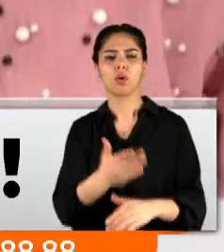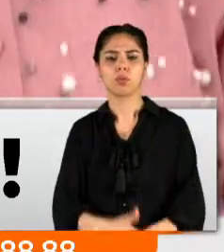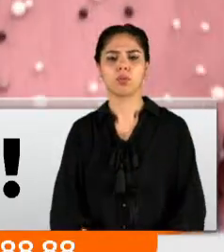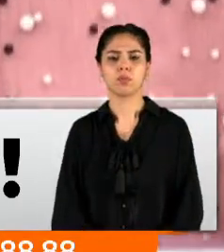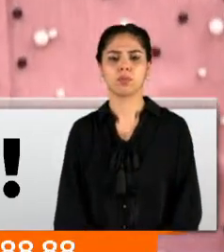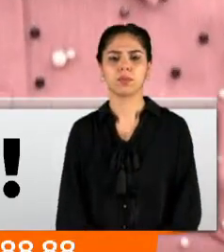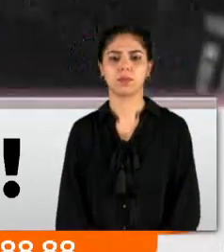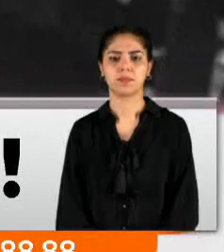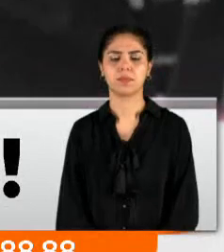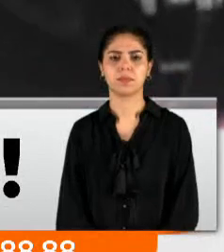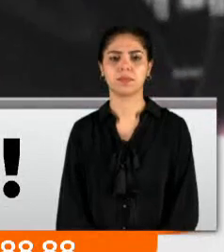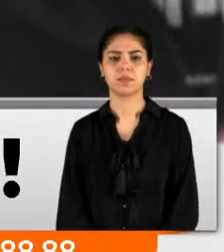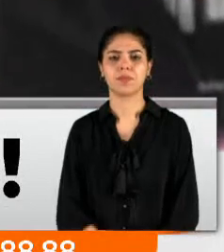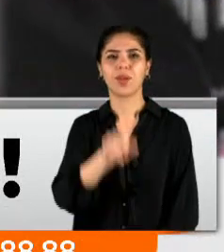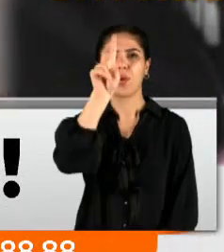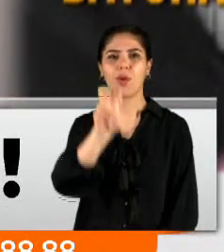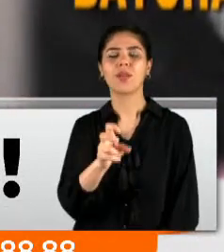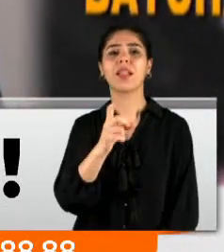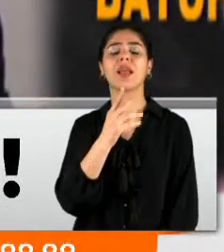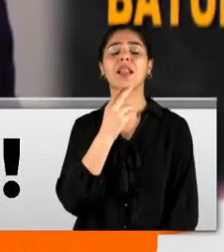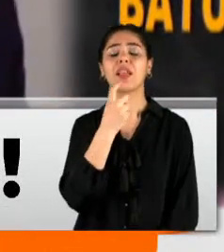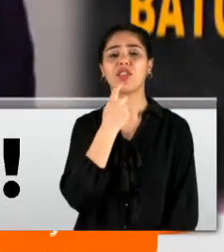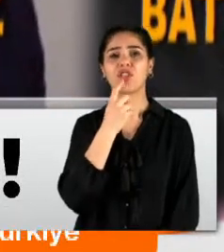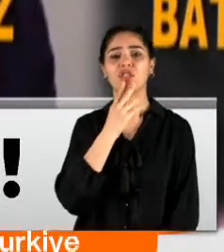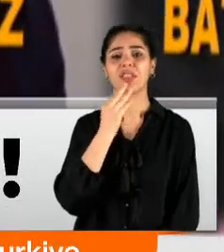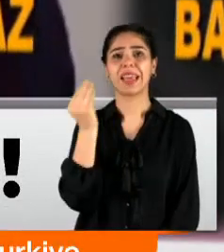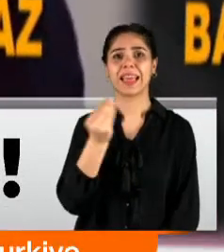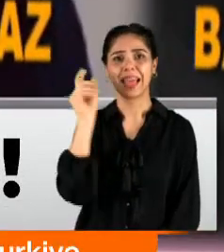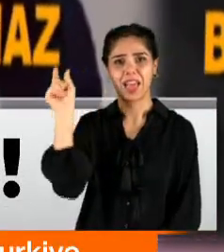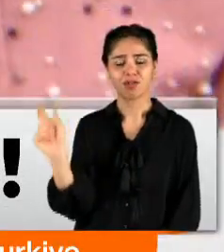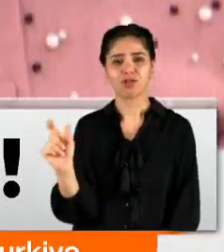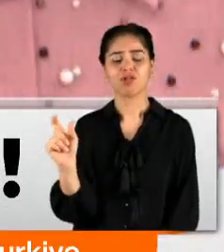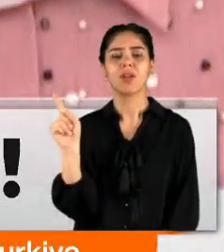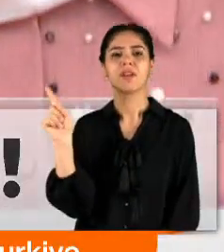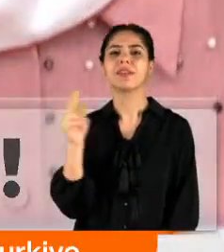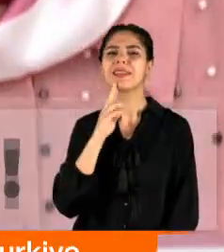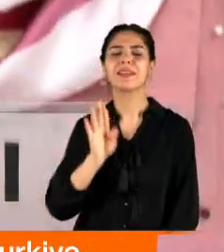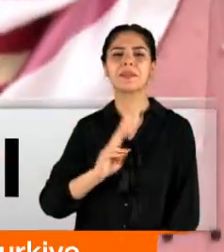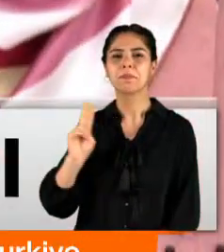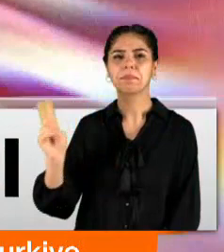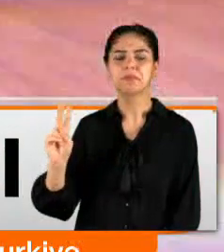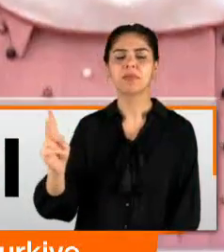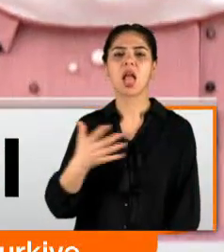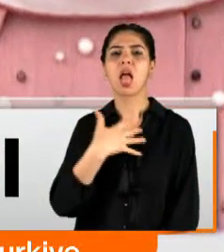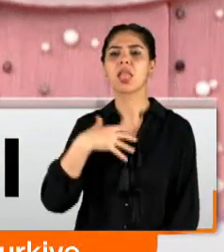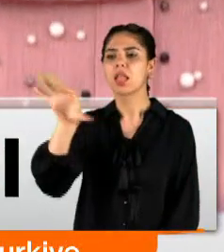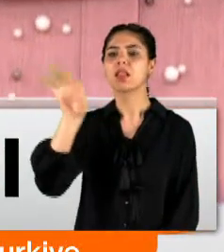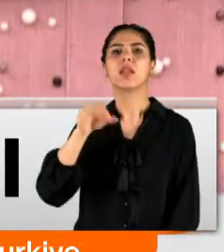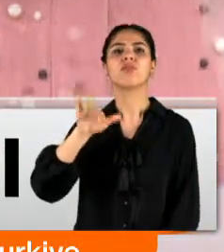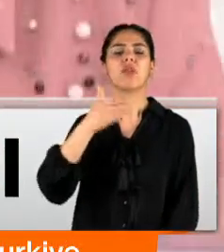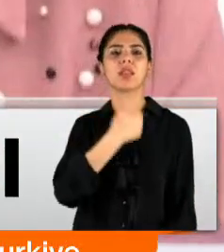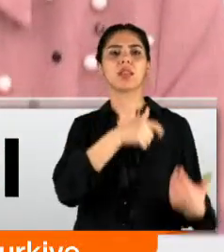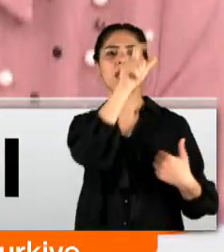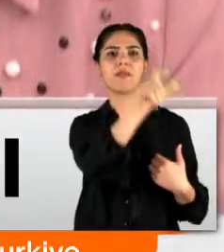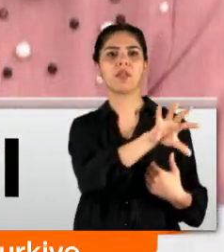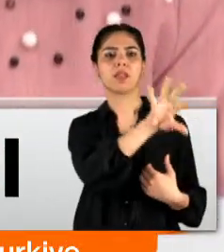şimdi şöyle bir şey, biz baba... 18 yaşındaki genç annesi yerine sevgilisini tercih etti. Sen kaçmayı neden bu kadar istedin? Beni kendi eliyle